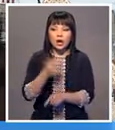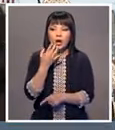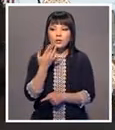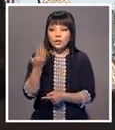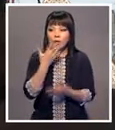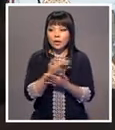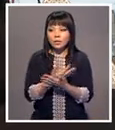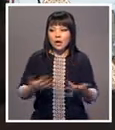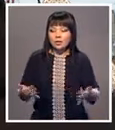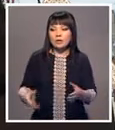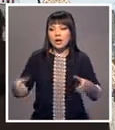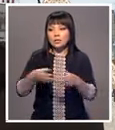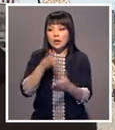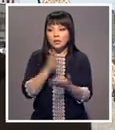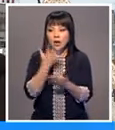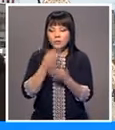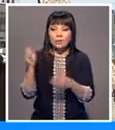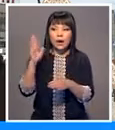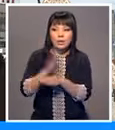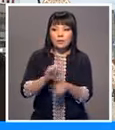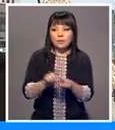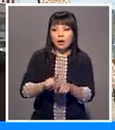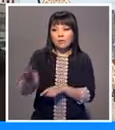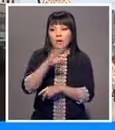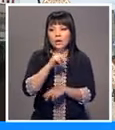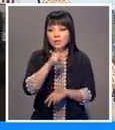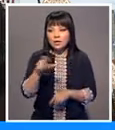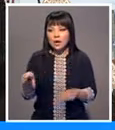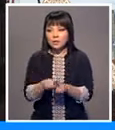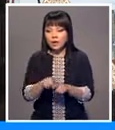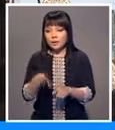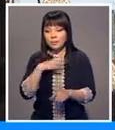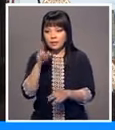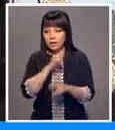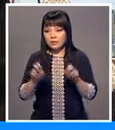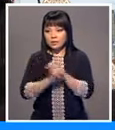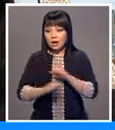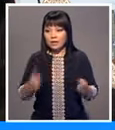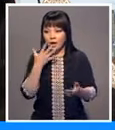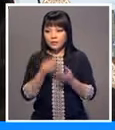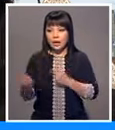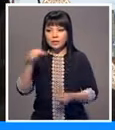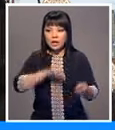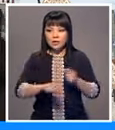ұлтымыз өзгелерден қалыспаған. Бұйырып баршаңызға адал нәсіп кетпесін, бәз біреулер